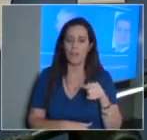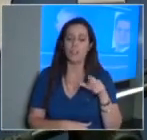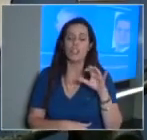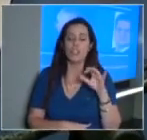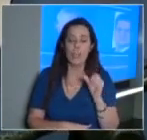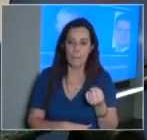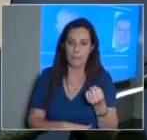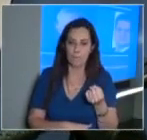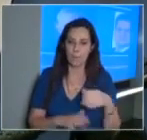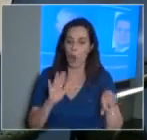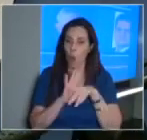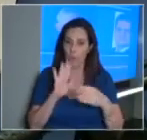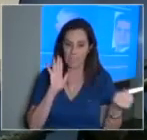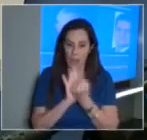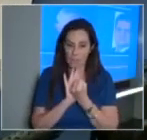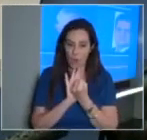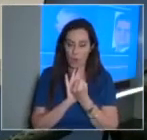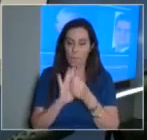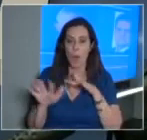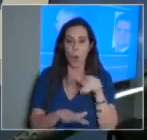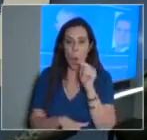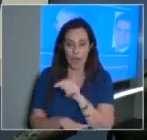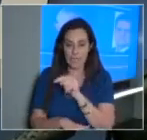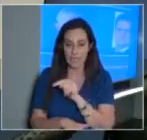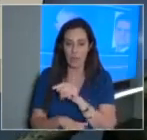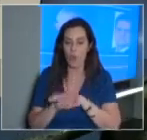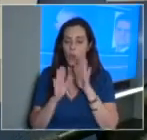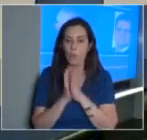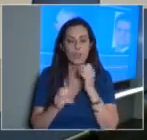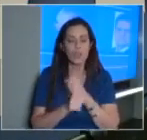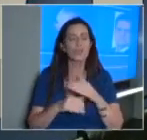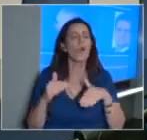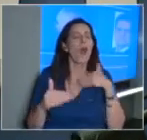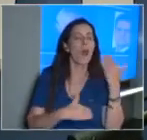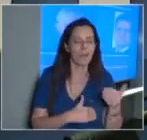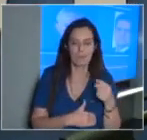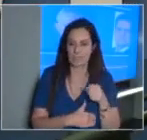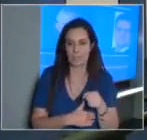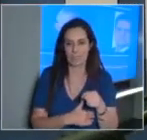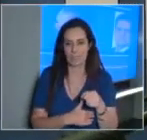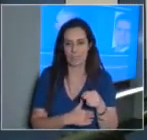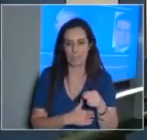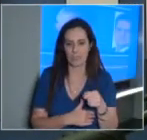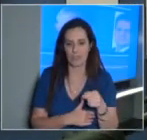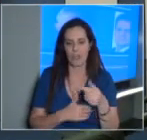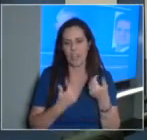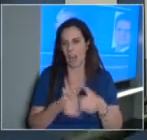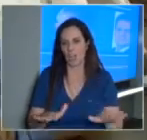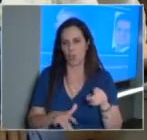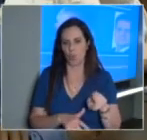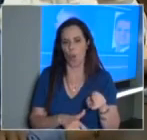שאם החוק הזה יעבור אצל הקואליציה הנוכחית, כל מה שיעשו לו אחר כך זה יסרסו אותו ויחלישו